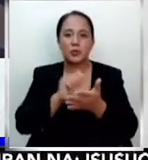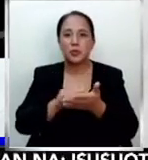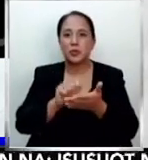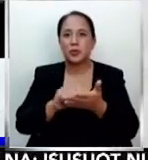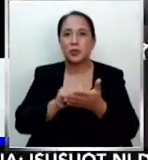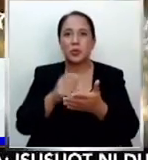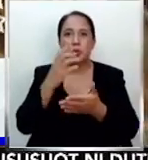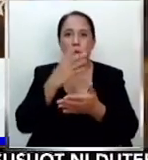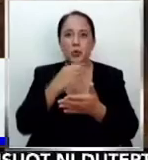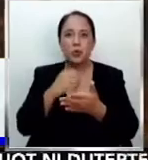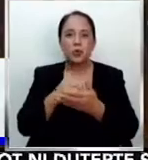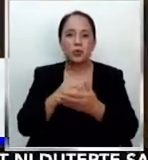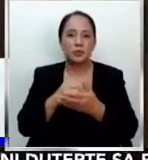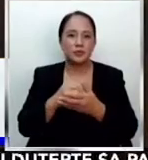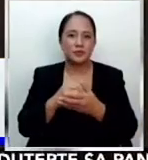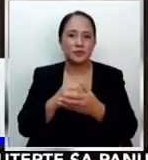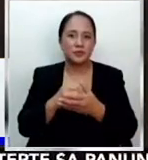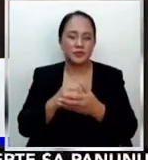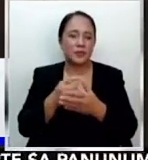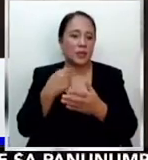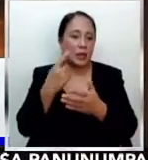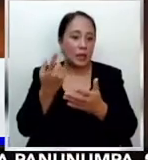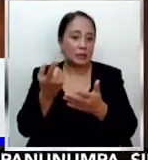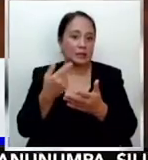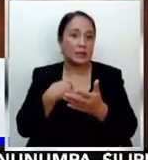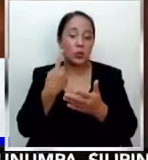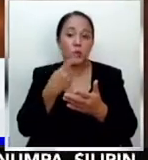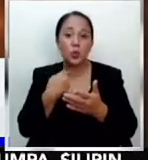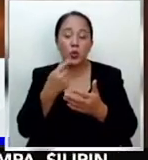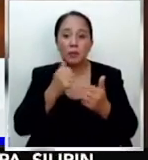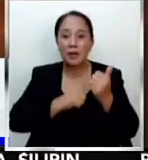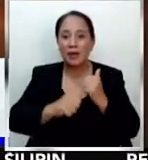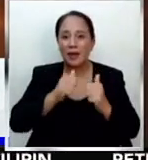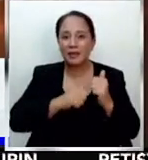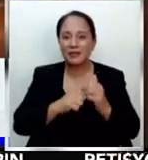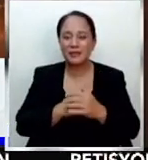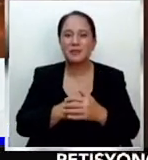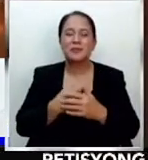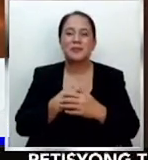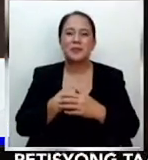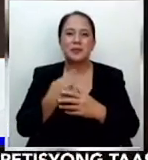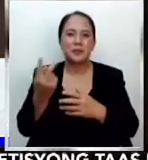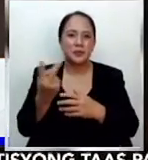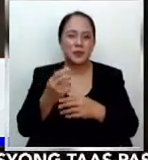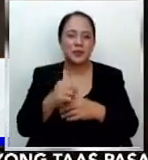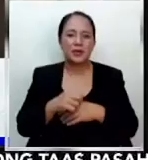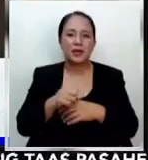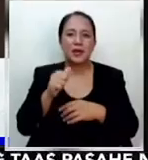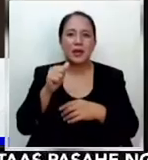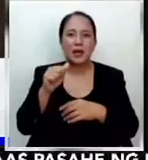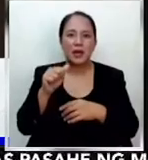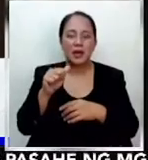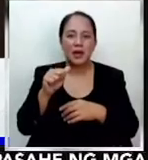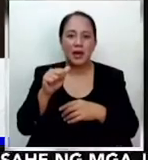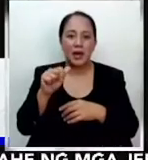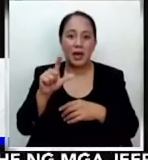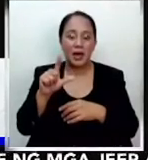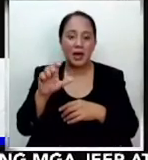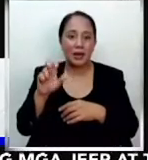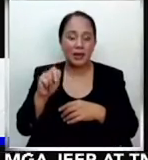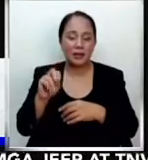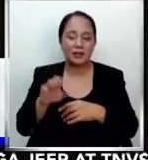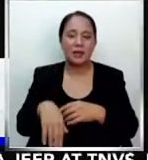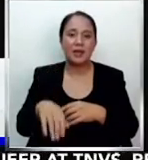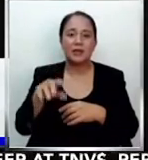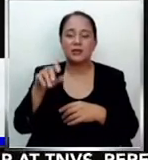Vontre Canard. Ang mga magbibigay buhay sa kwento, ang Sparkle Sweethearts na sina Allen Ansay at Sofia Pablo na agad raw